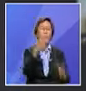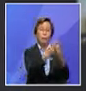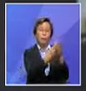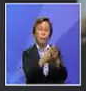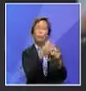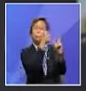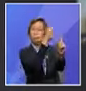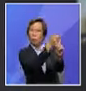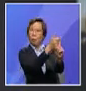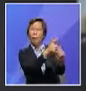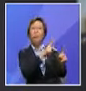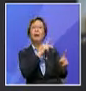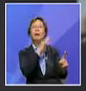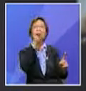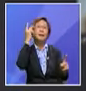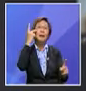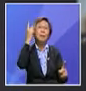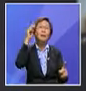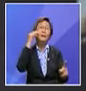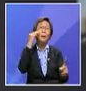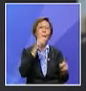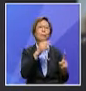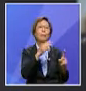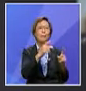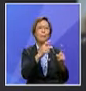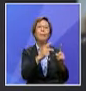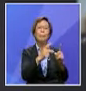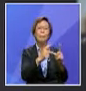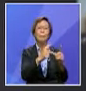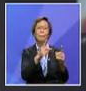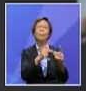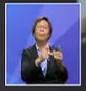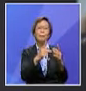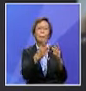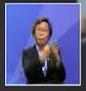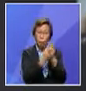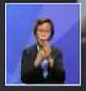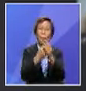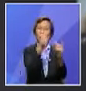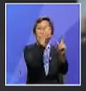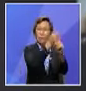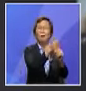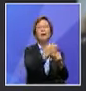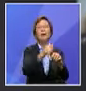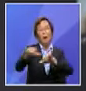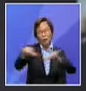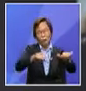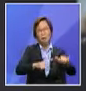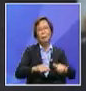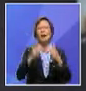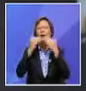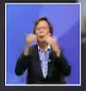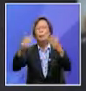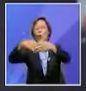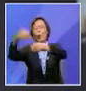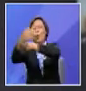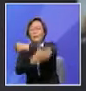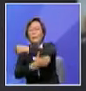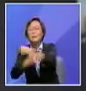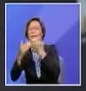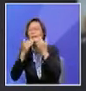Perpaduan ada beberapa siri aktiviti, dan saya juga nak ucap terima kasih kepada Kementerian Luar Negeri kali ini.